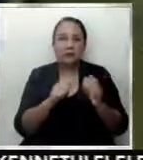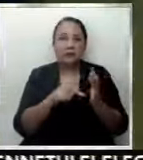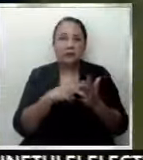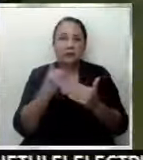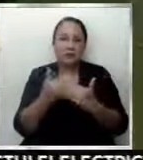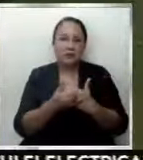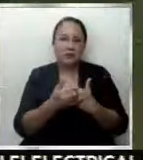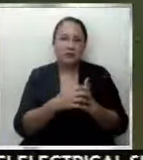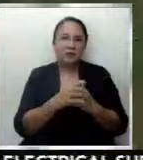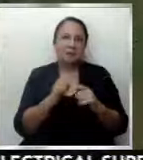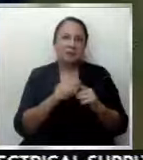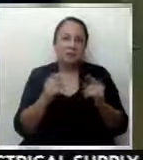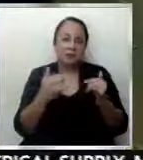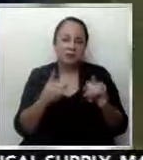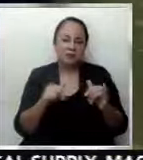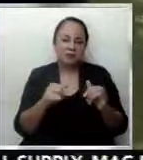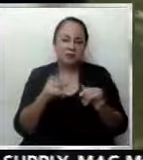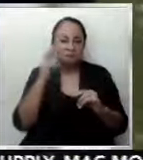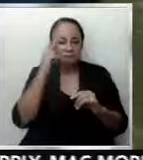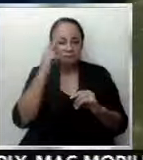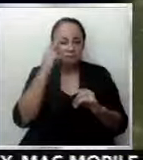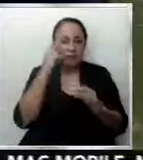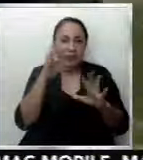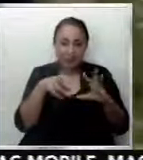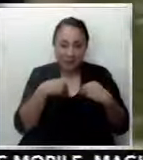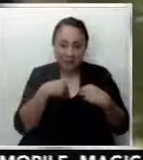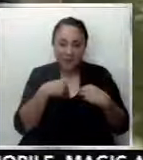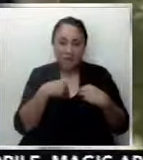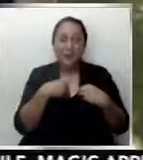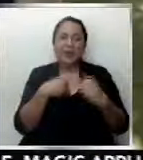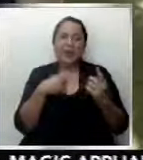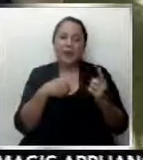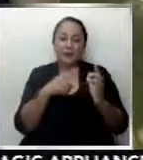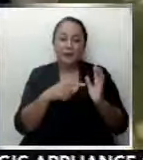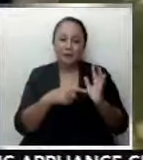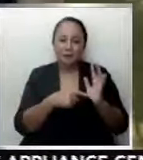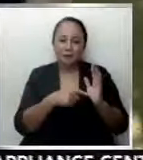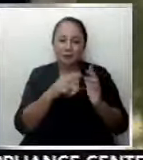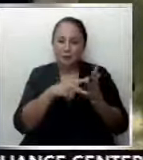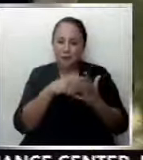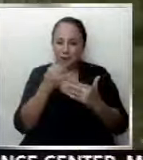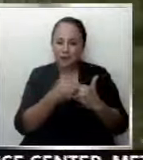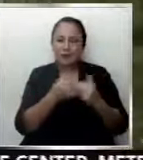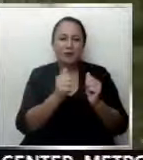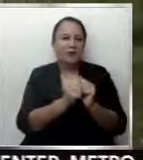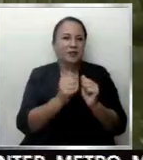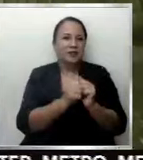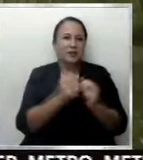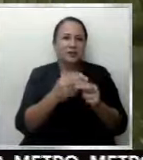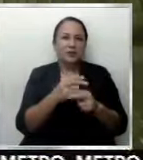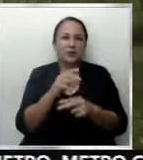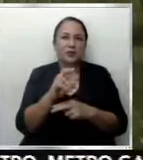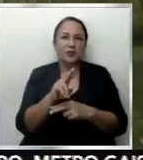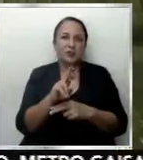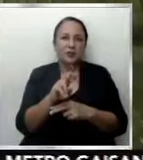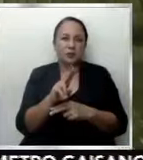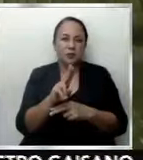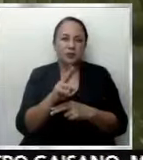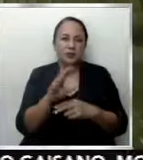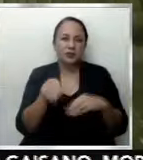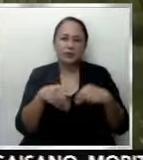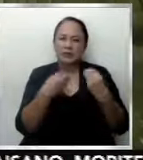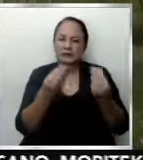hindi nagdalawang isip si Philip na tanggapin ang Black Rider, lalo pat makakasama niya si Rudo. Nagbibigay siya ng